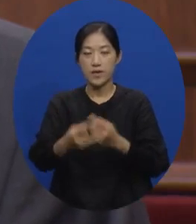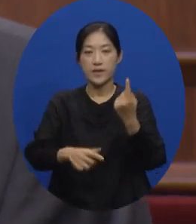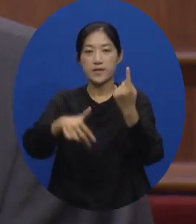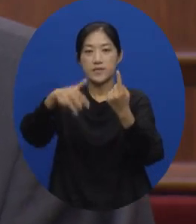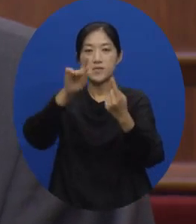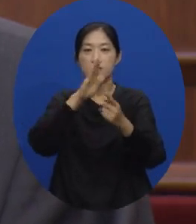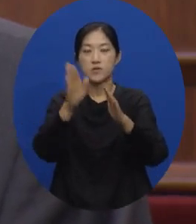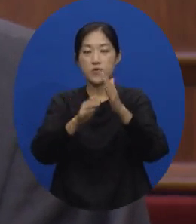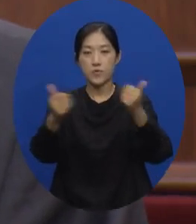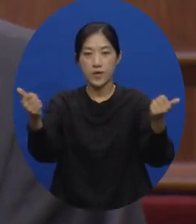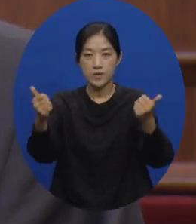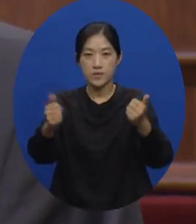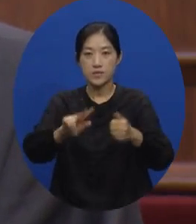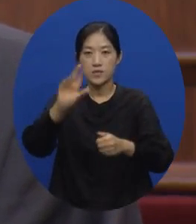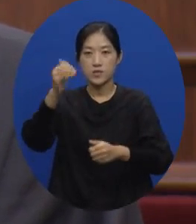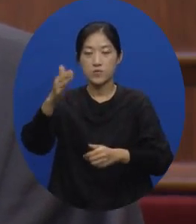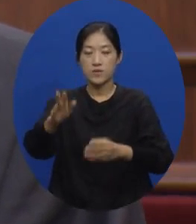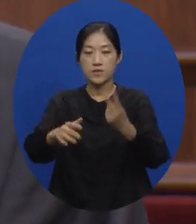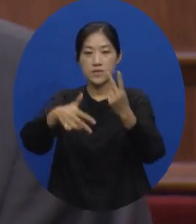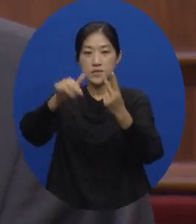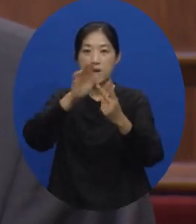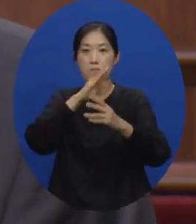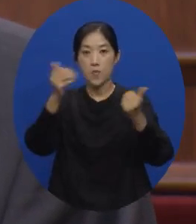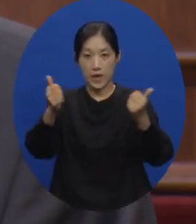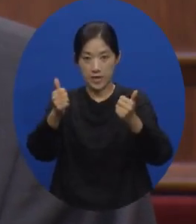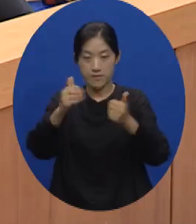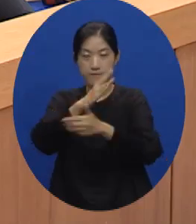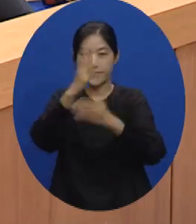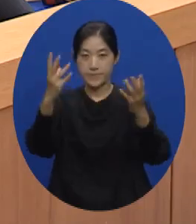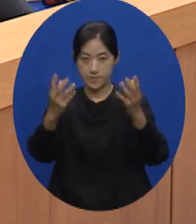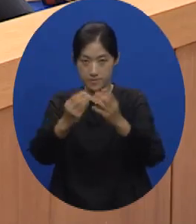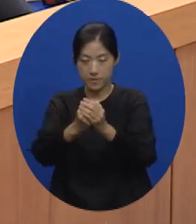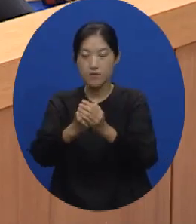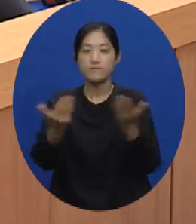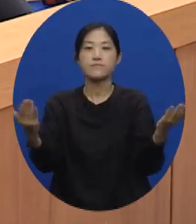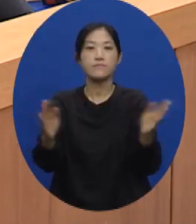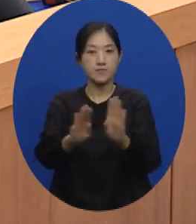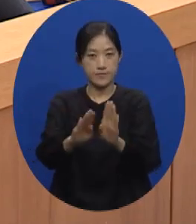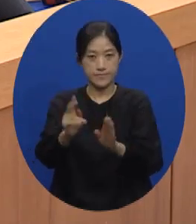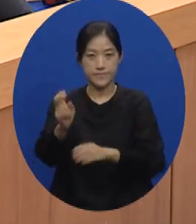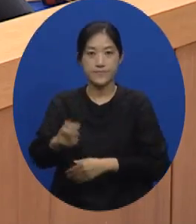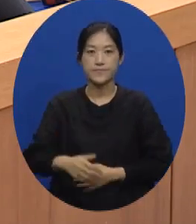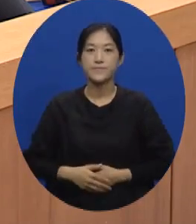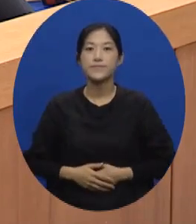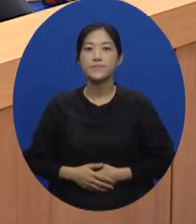1차 정례회는 29일 2차 본회의를 끝으로 폐회될 예정입니다.